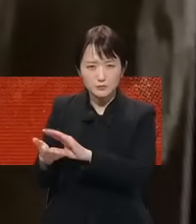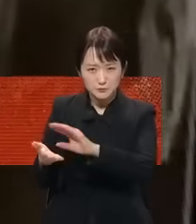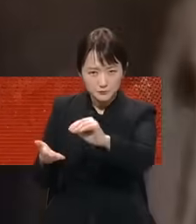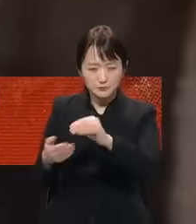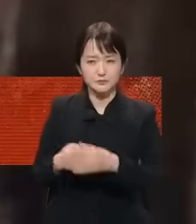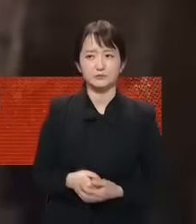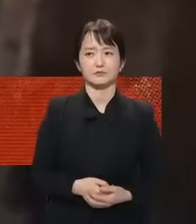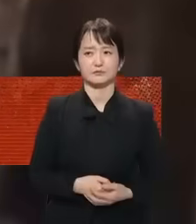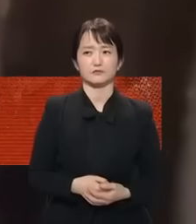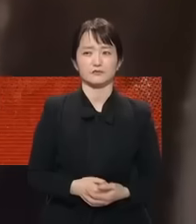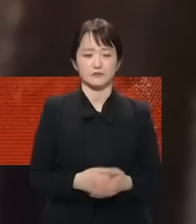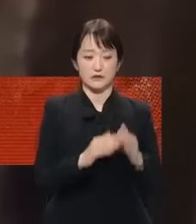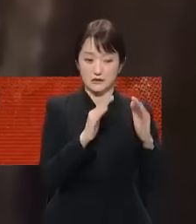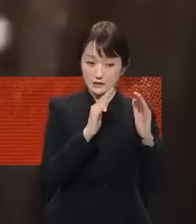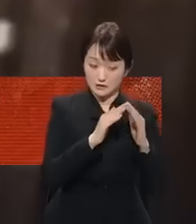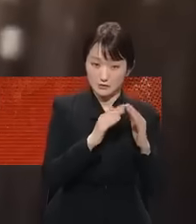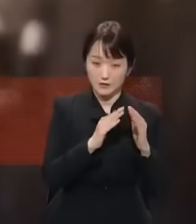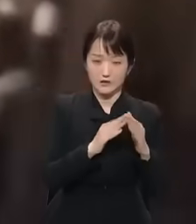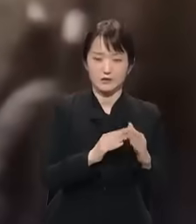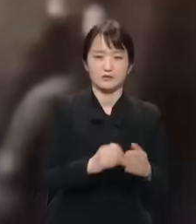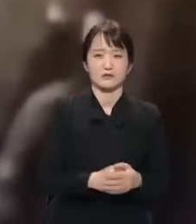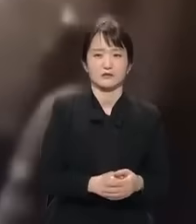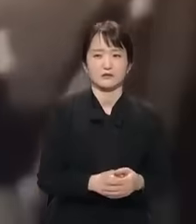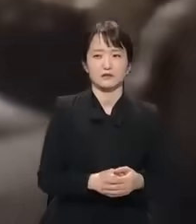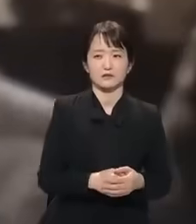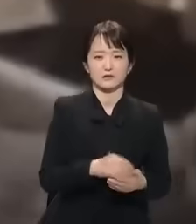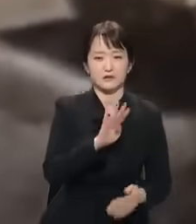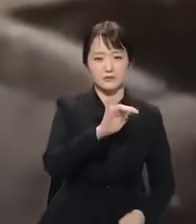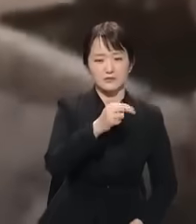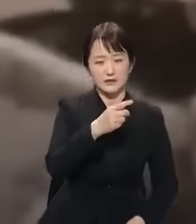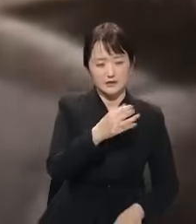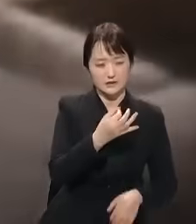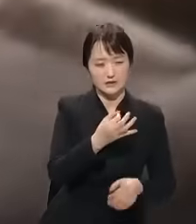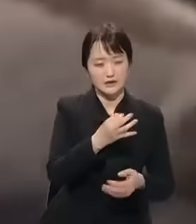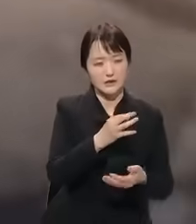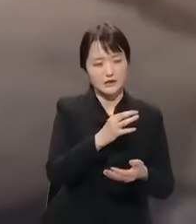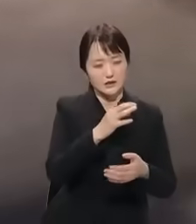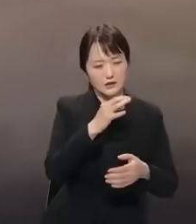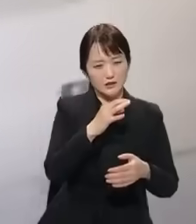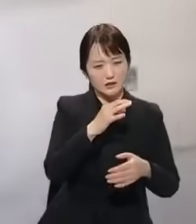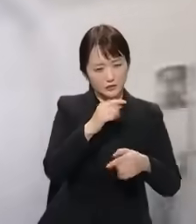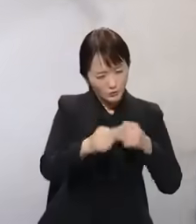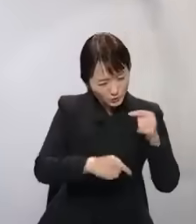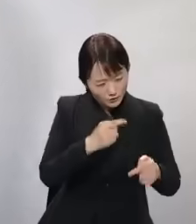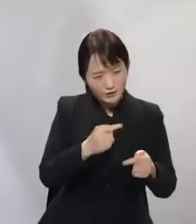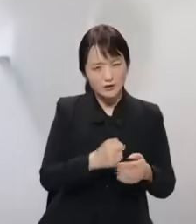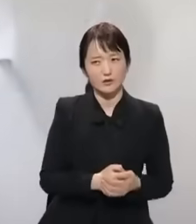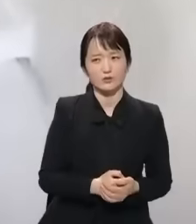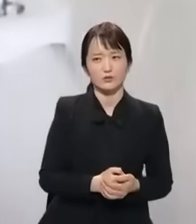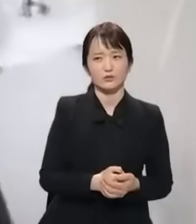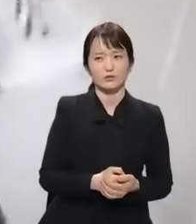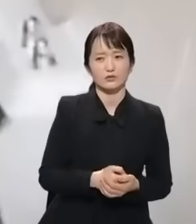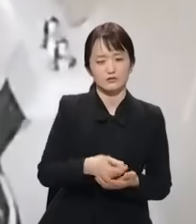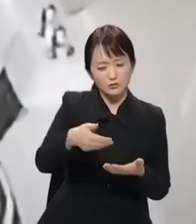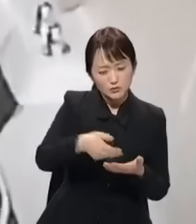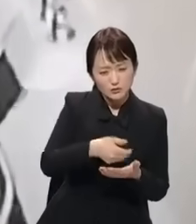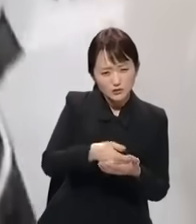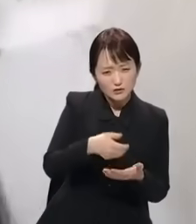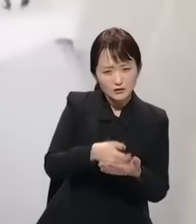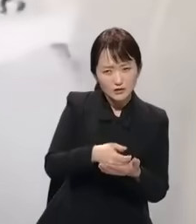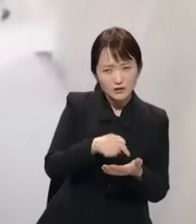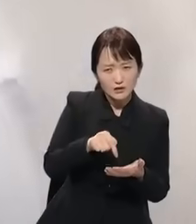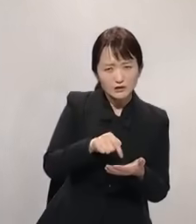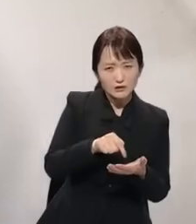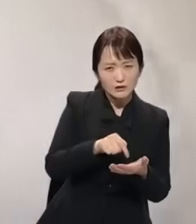비대 쓰다가 새 걸로 교체를 했는데 그 헌비대 버리려면 돈을 내야 하잖아요. 그게 아까워서 남들 눈에 안 띄는 건물 구석에다 버린